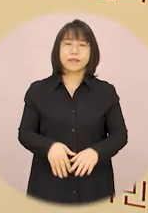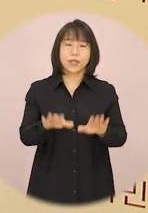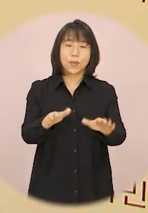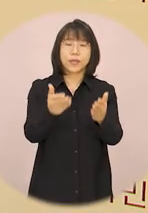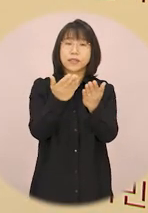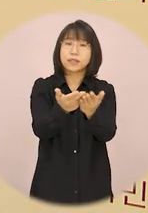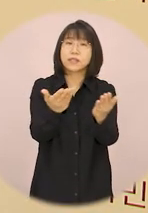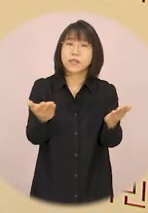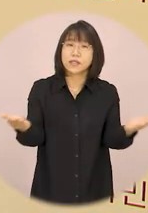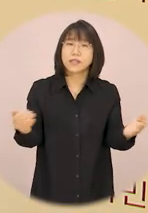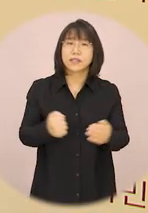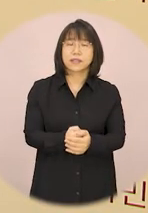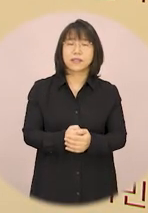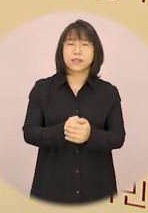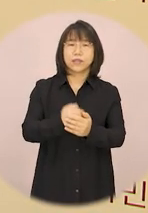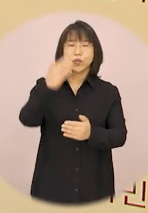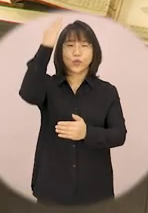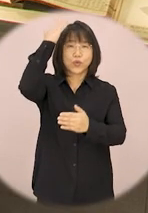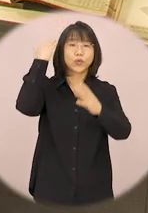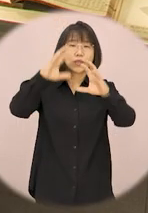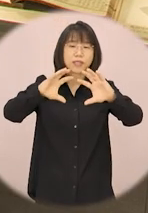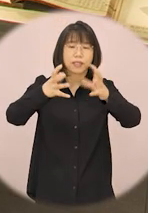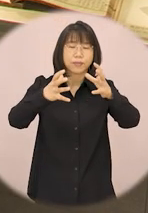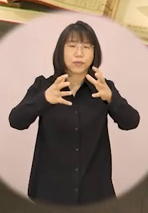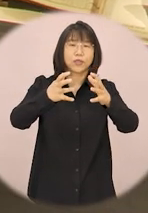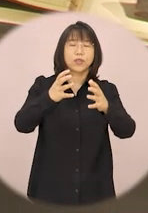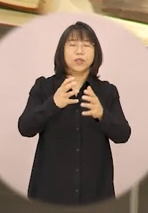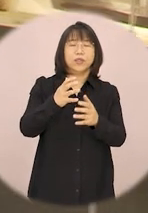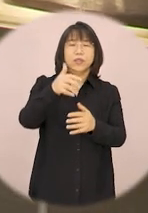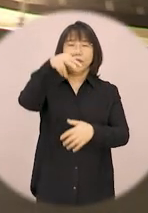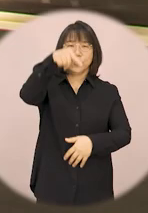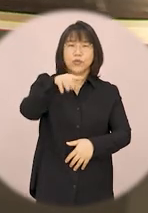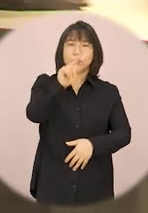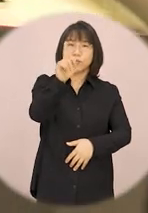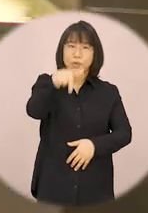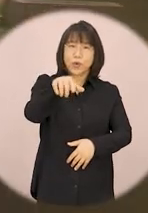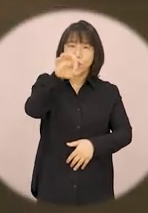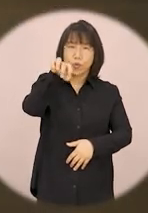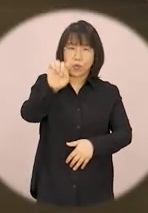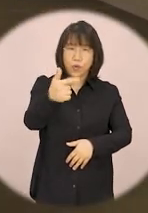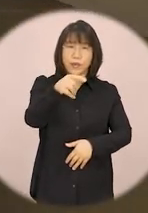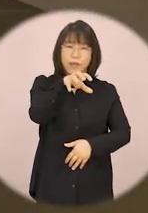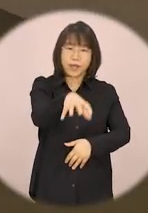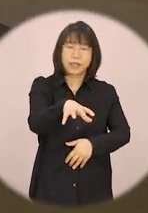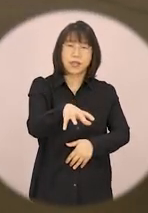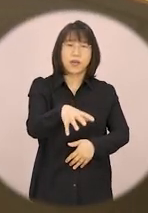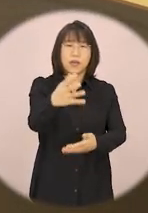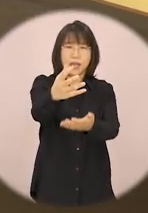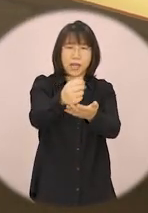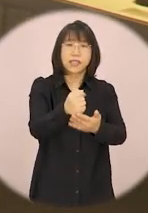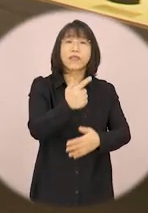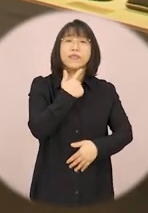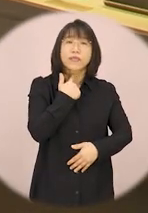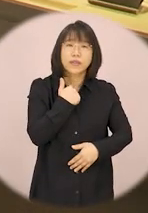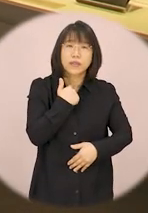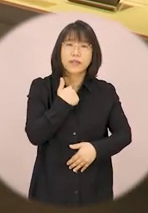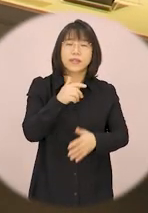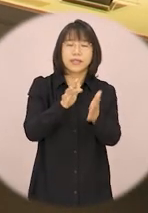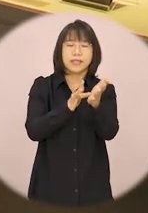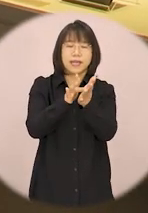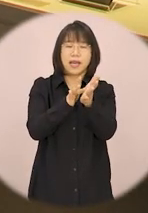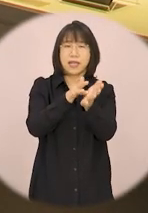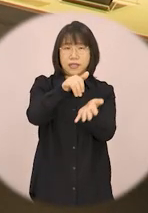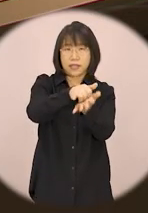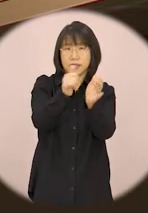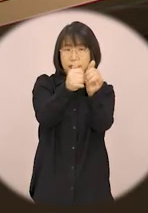이번 전시는 특별히 국립수목원 산림박물관 과 호준 박물관에서 소장중인 약장 약속 반 등 70여